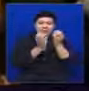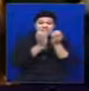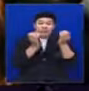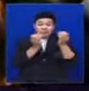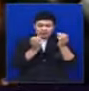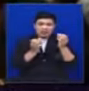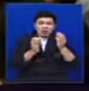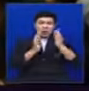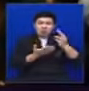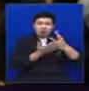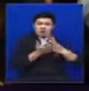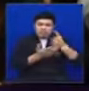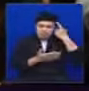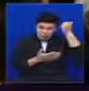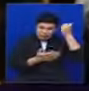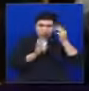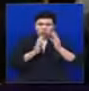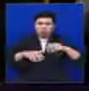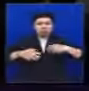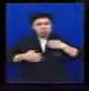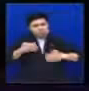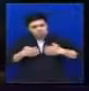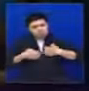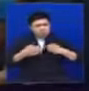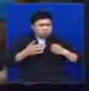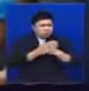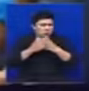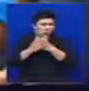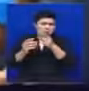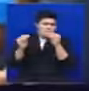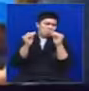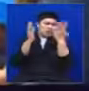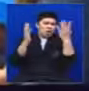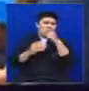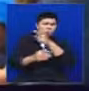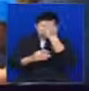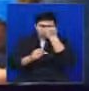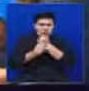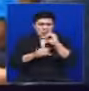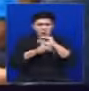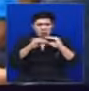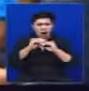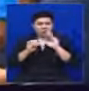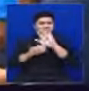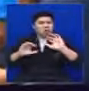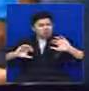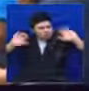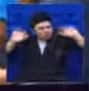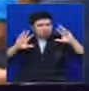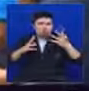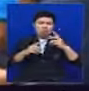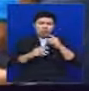าสตร์นักวิชาการและผู้ที่ต้องเดือดร้อนและต่อสู้กับความอยุติธรรมจากการดำเนินโครงการของภาครัฐ